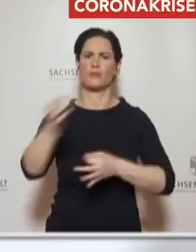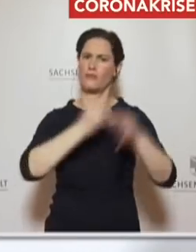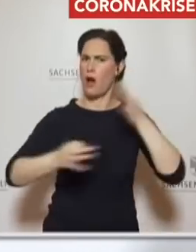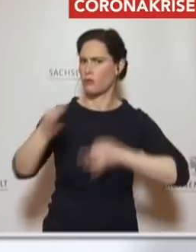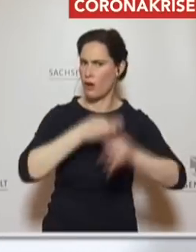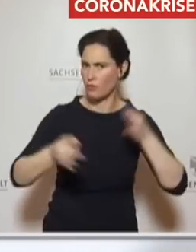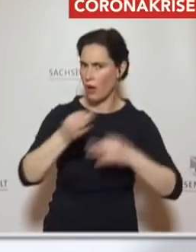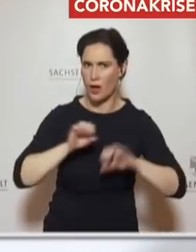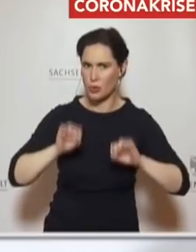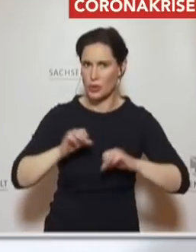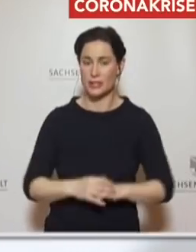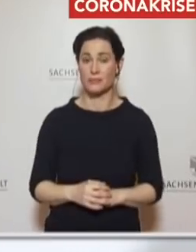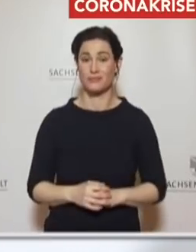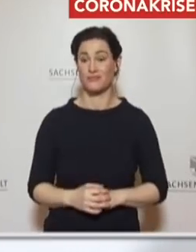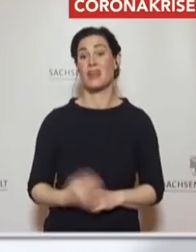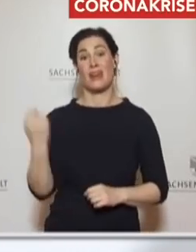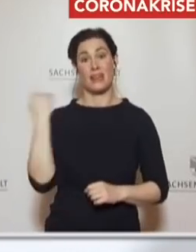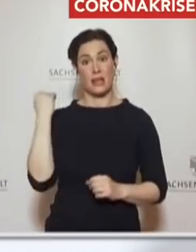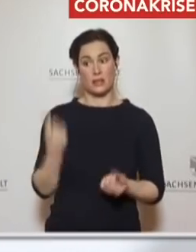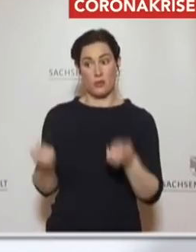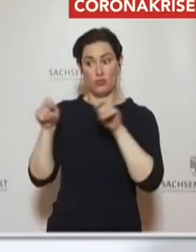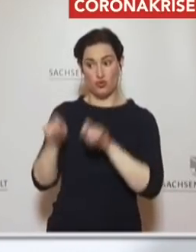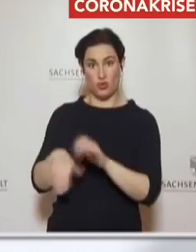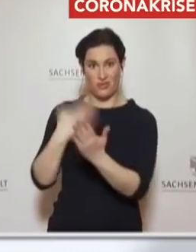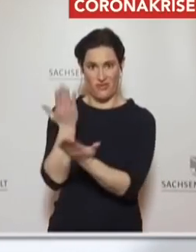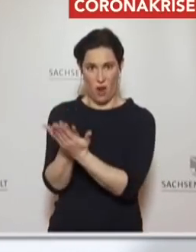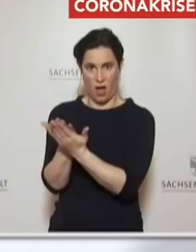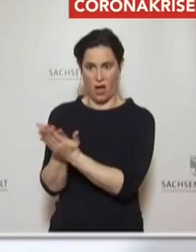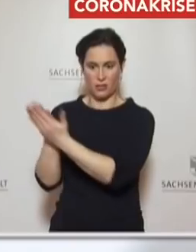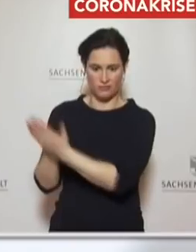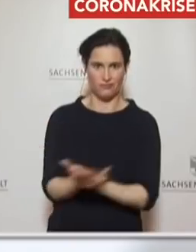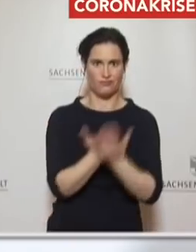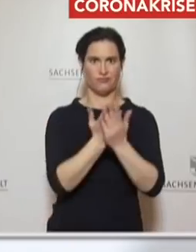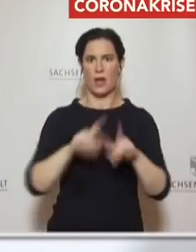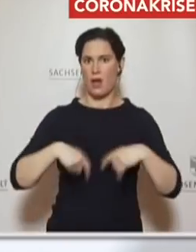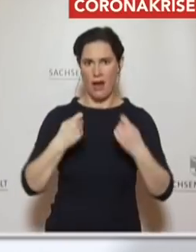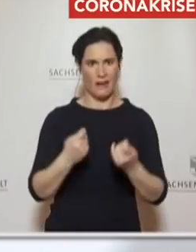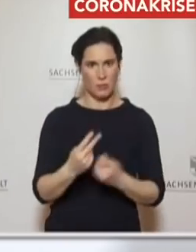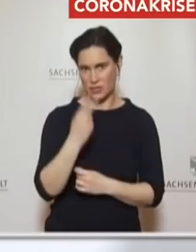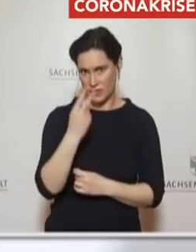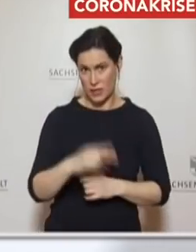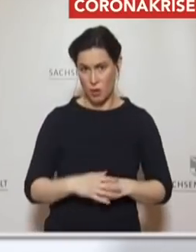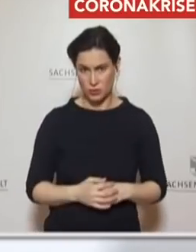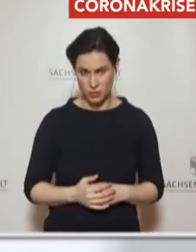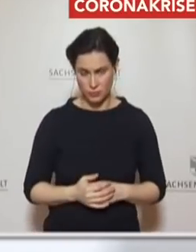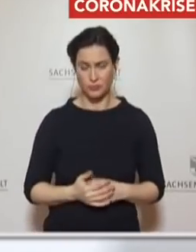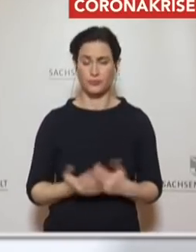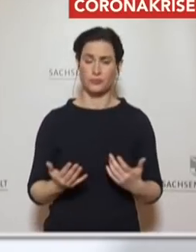klären. Was ergibt sich nun aus der Beschlussvorlage? Erstens, die bisherigen